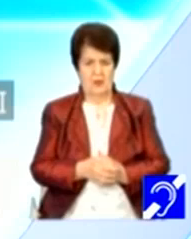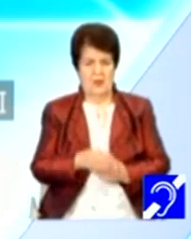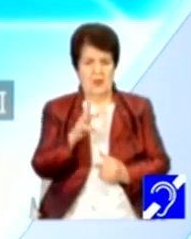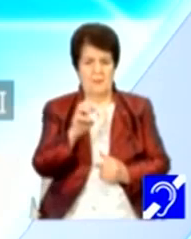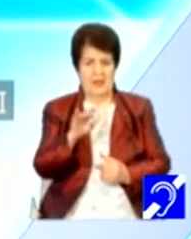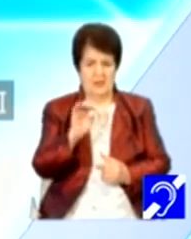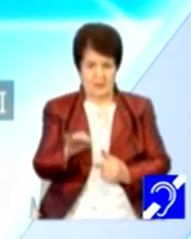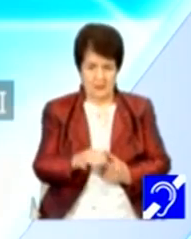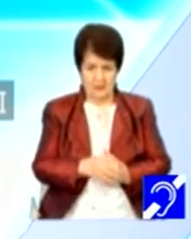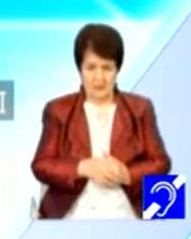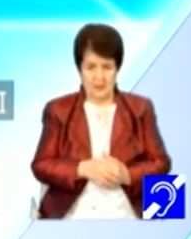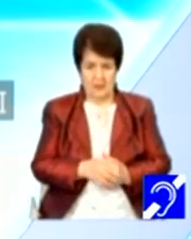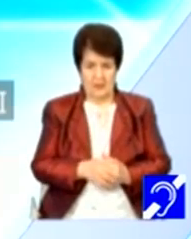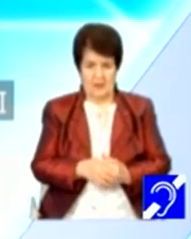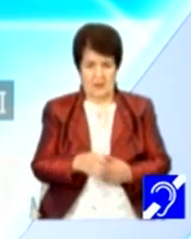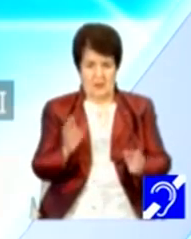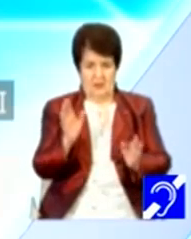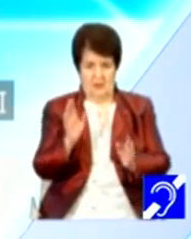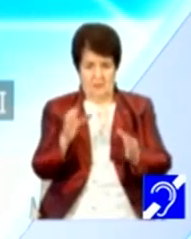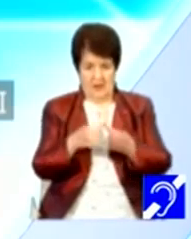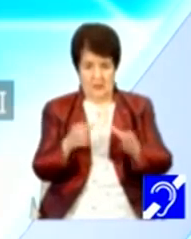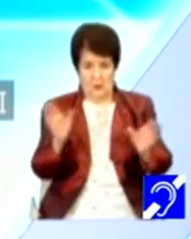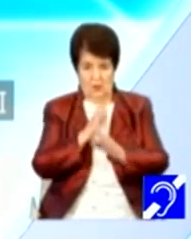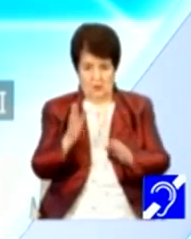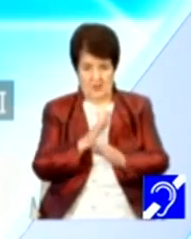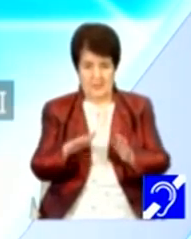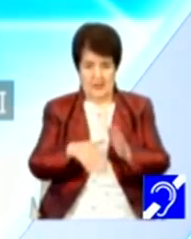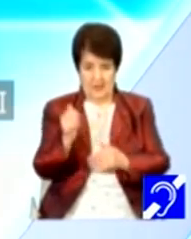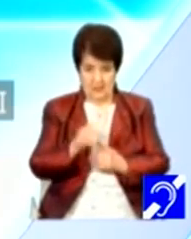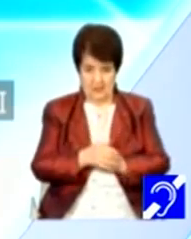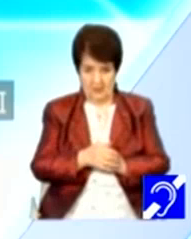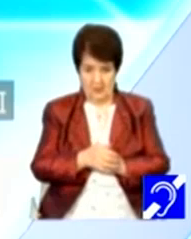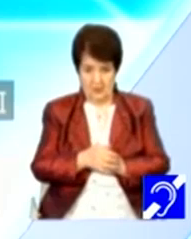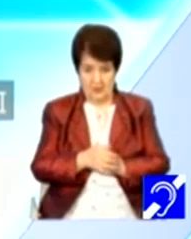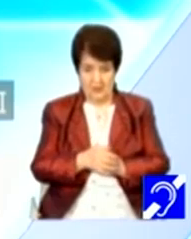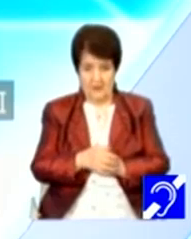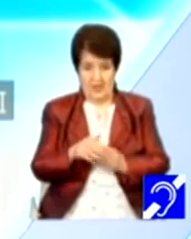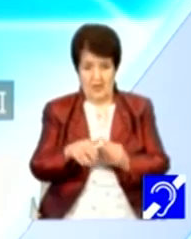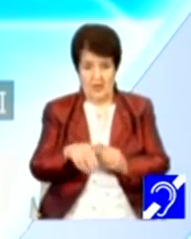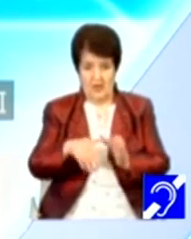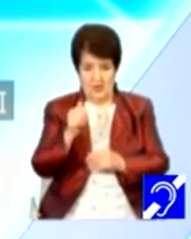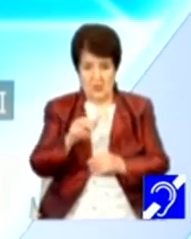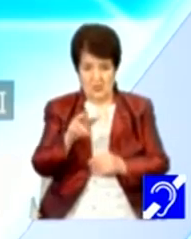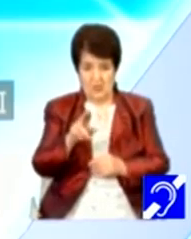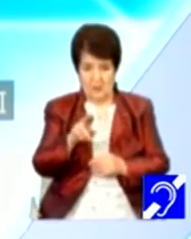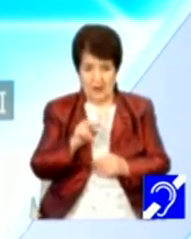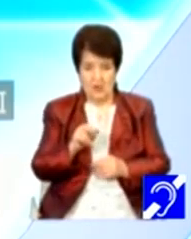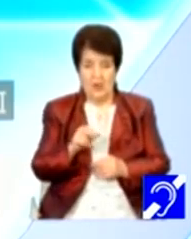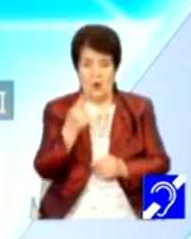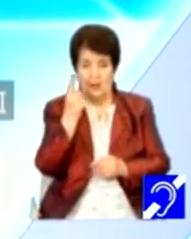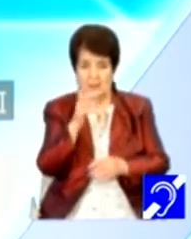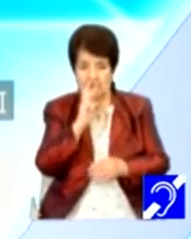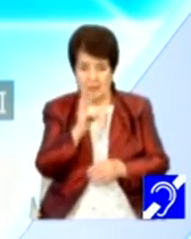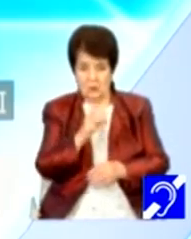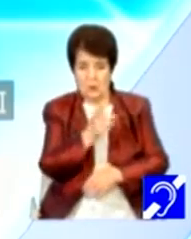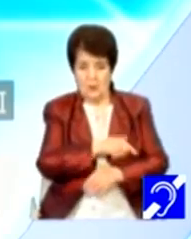merit. Și când Partidul Verde Ecologist la electorala precedentă, la alegeri precedente, a propus ca salariul unui deputat